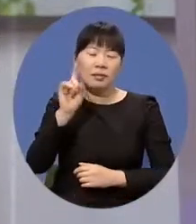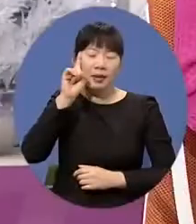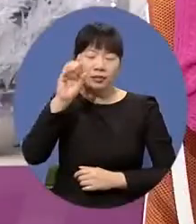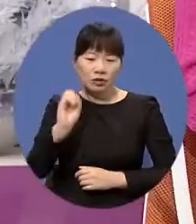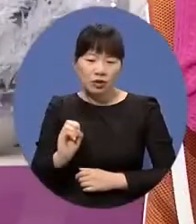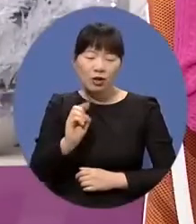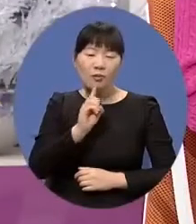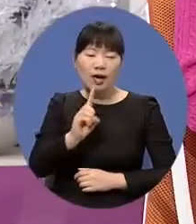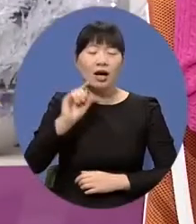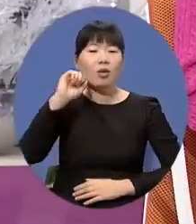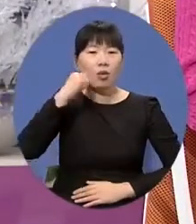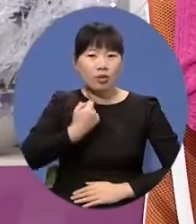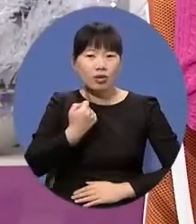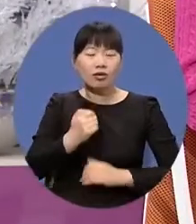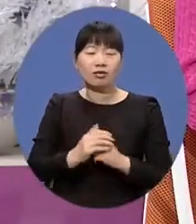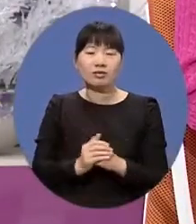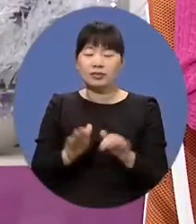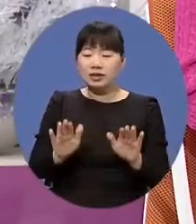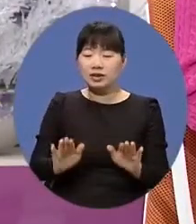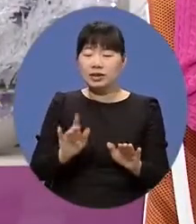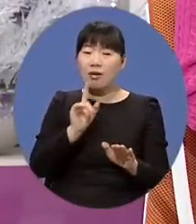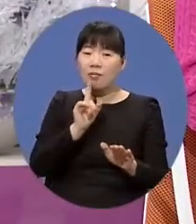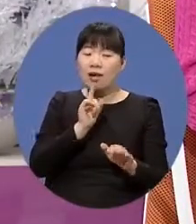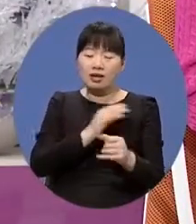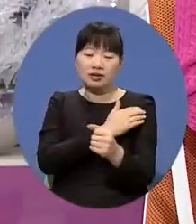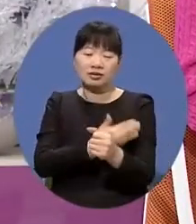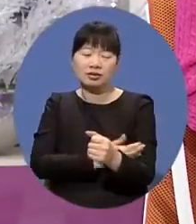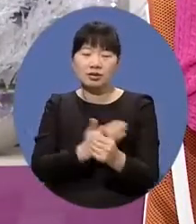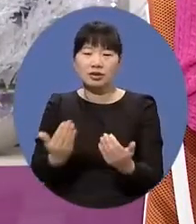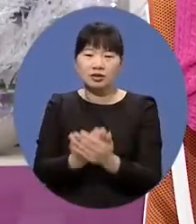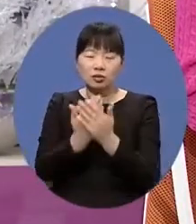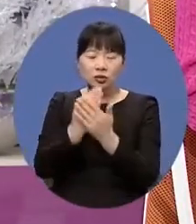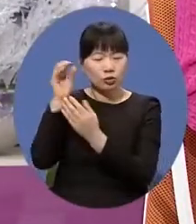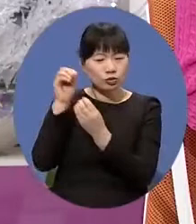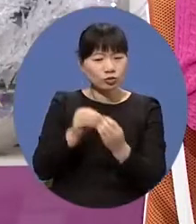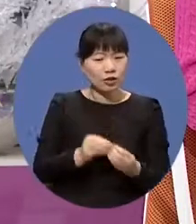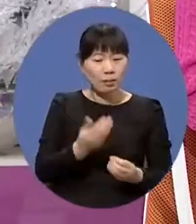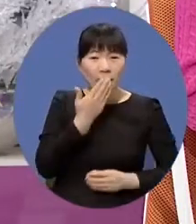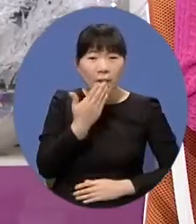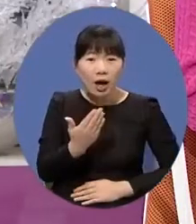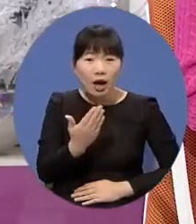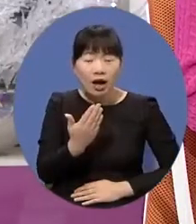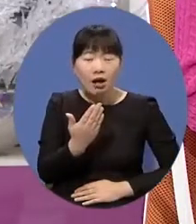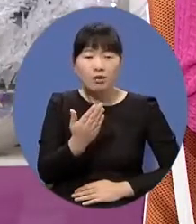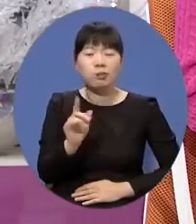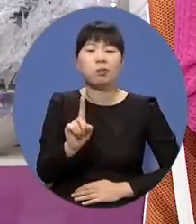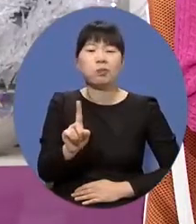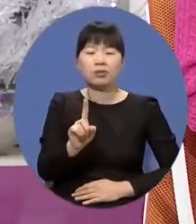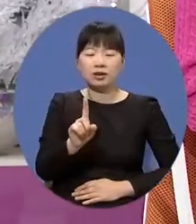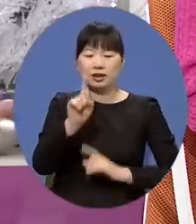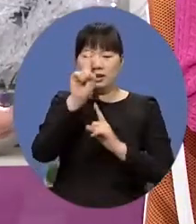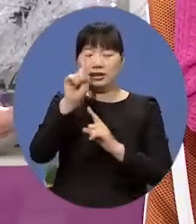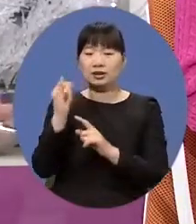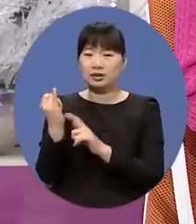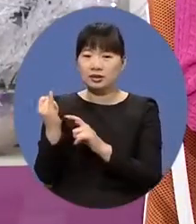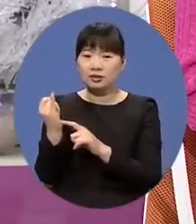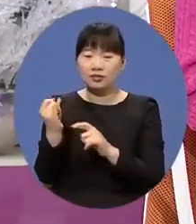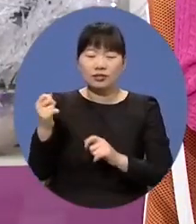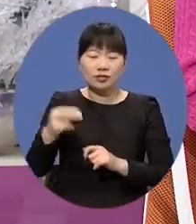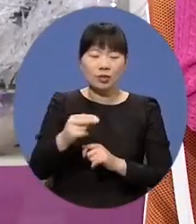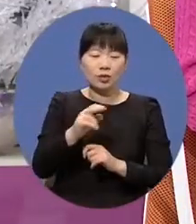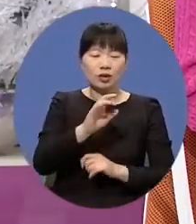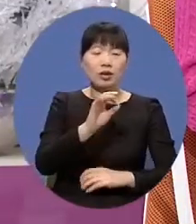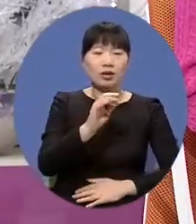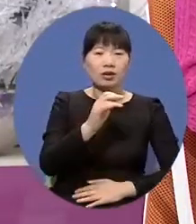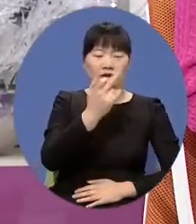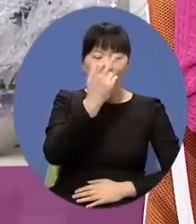자세히 보면요, 주변에서 말, 그 언어 능력도 유전이 되나 싶은 경우가 있는 게, 이보혜 선생님이나 또, 예, 윤혁 씨